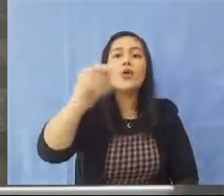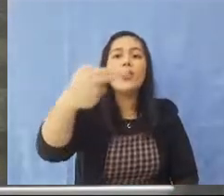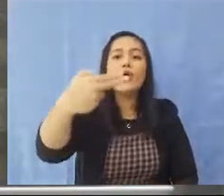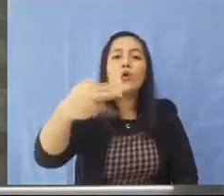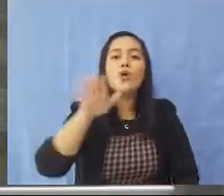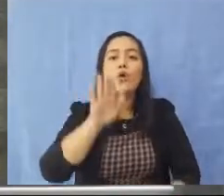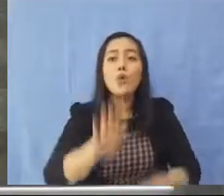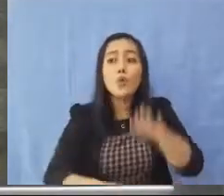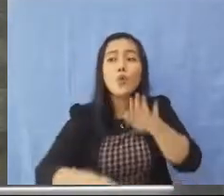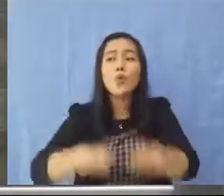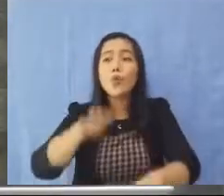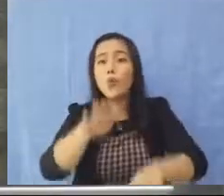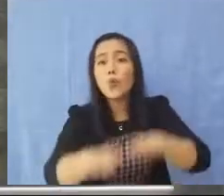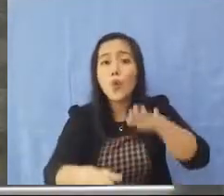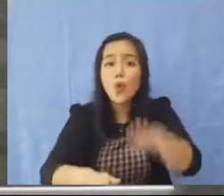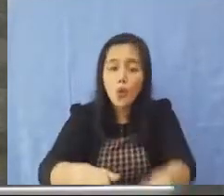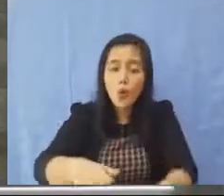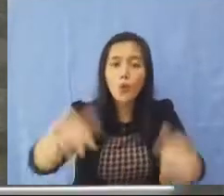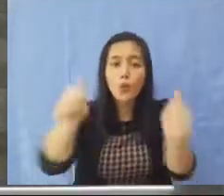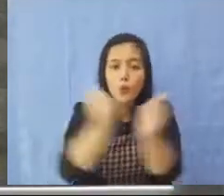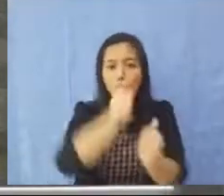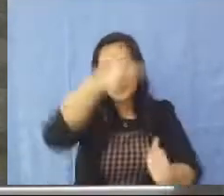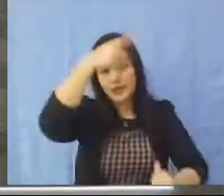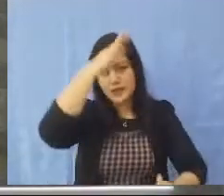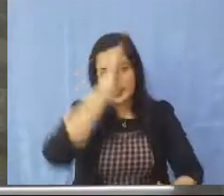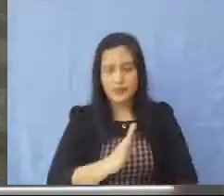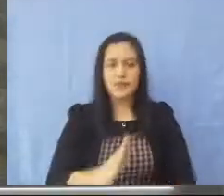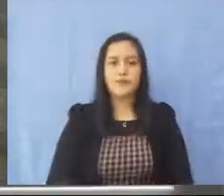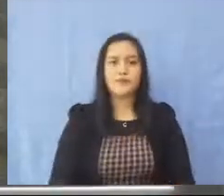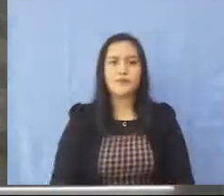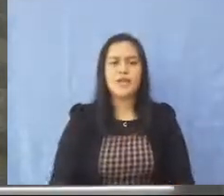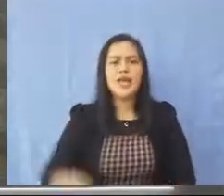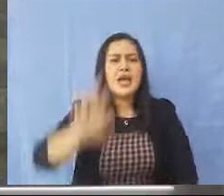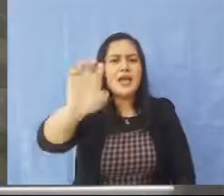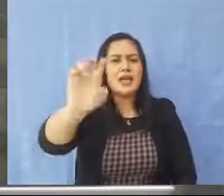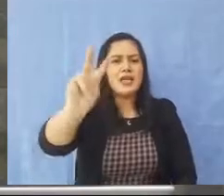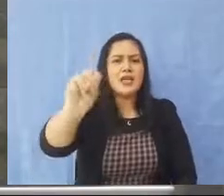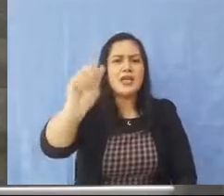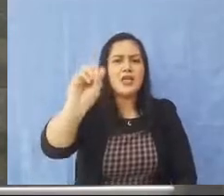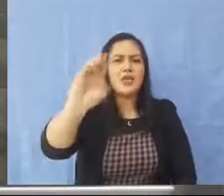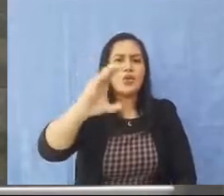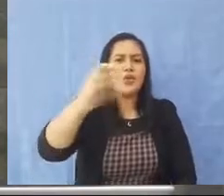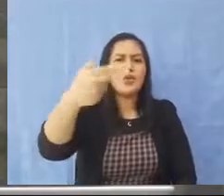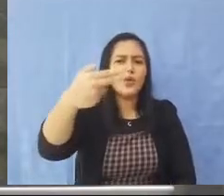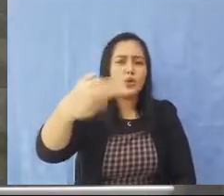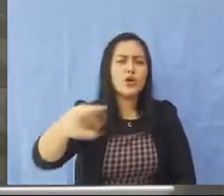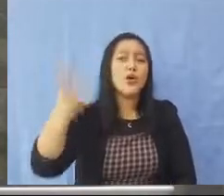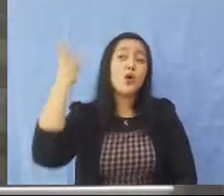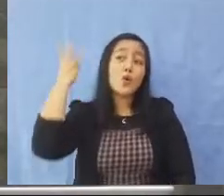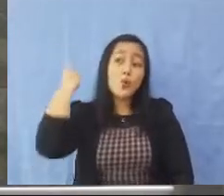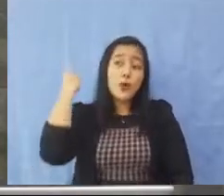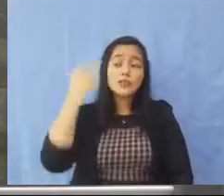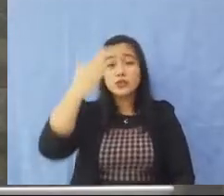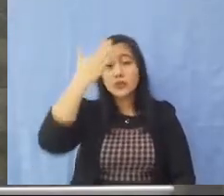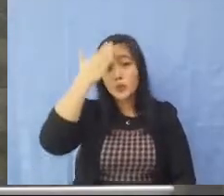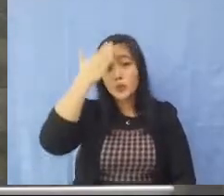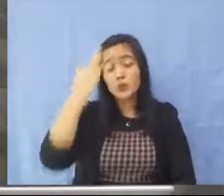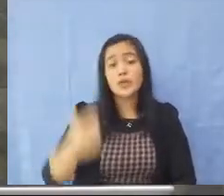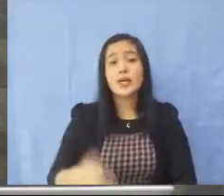Alright? Enoch was known as the man who walked with God. Siya po yung he walked with God